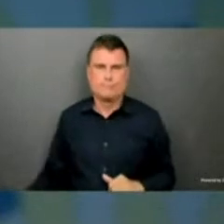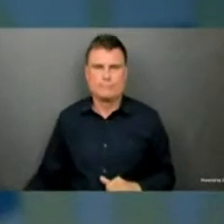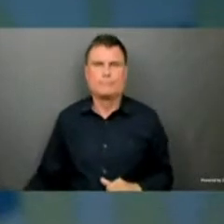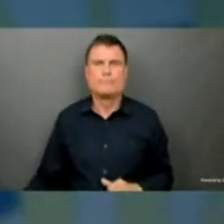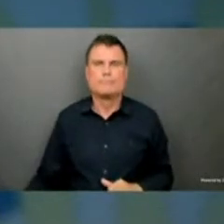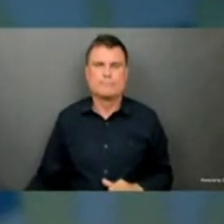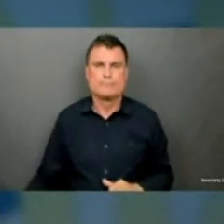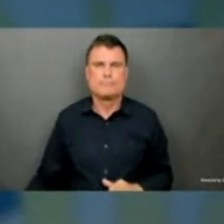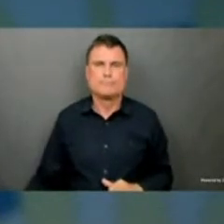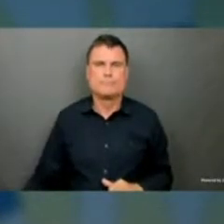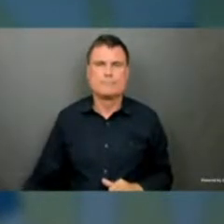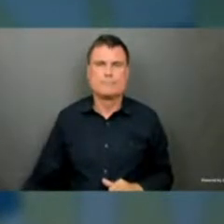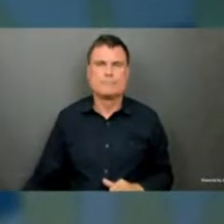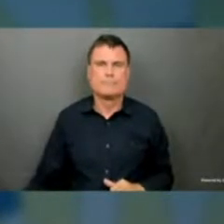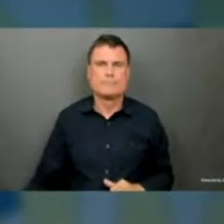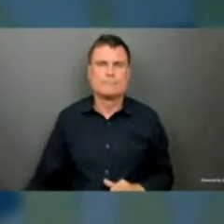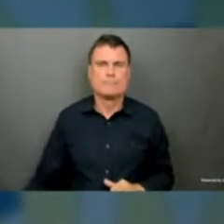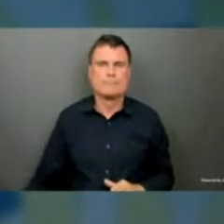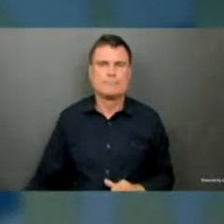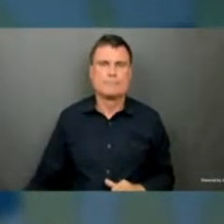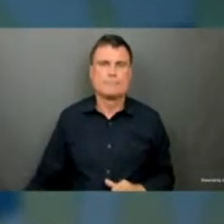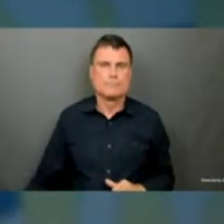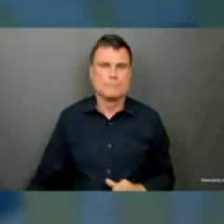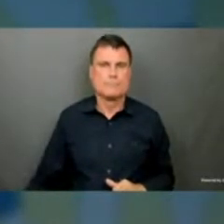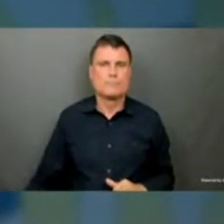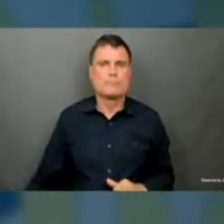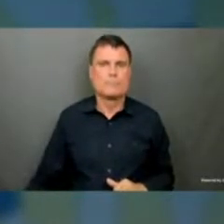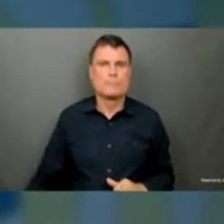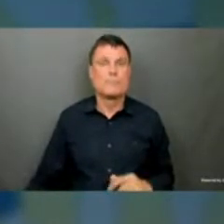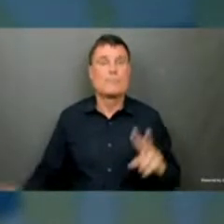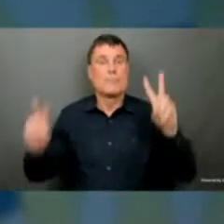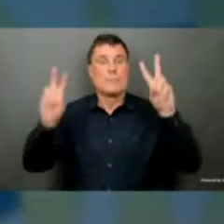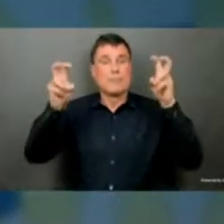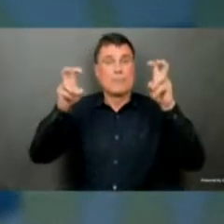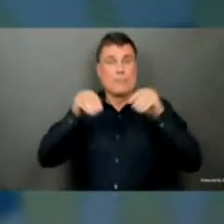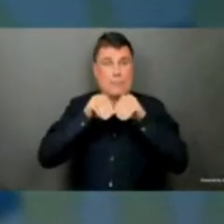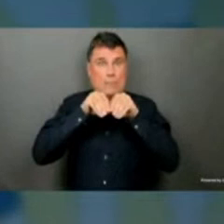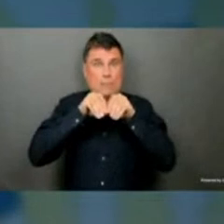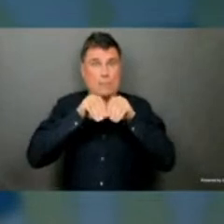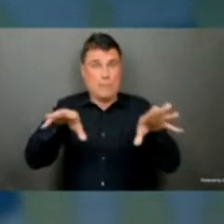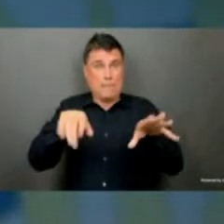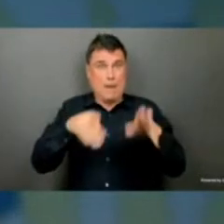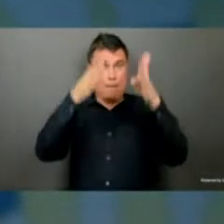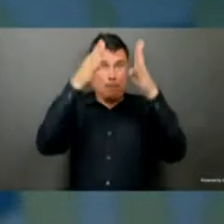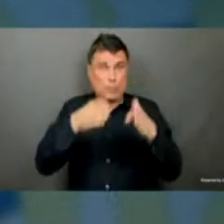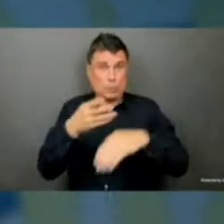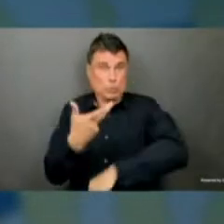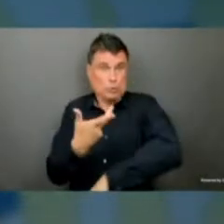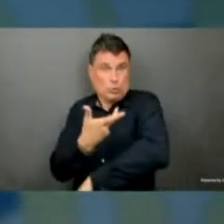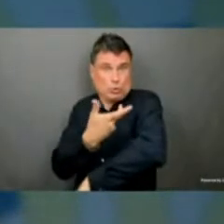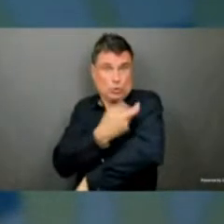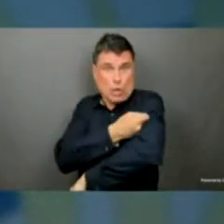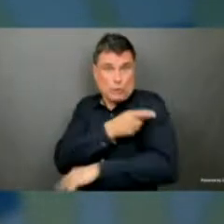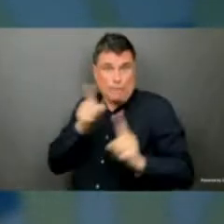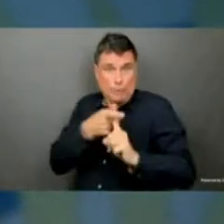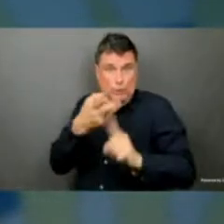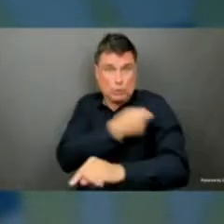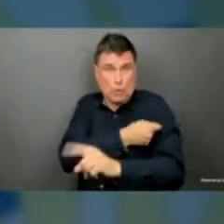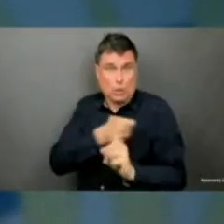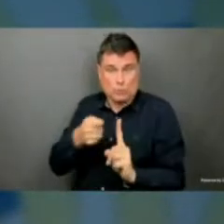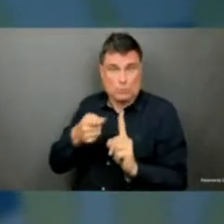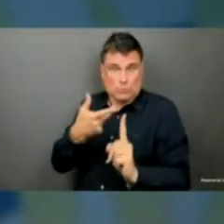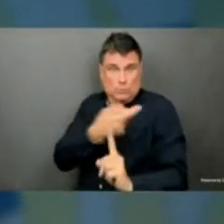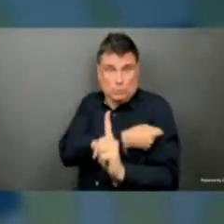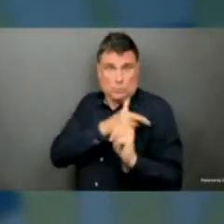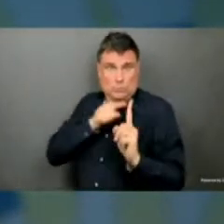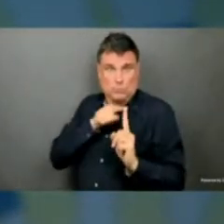快，主要是疫苗的作用。好，那么现在这个是2020年12月27号到5月